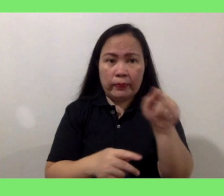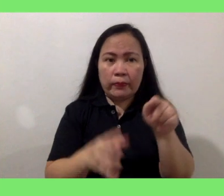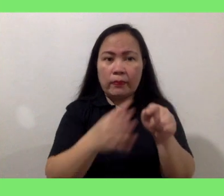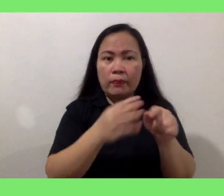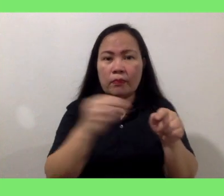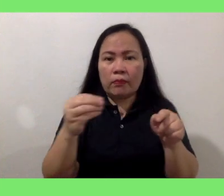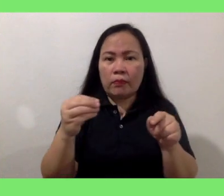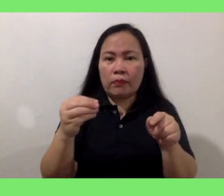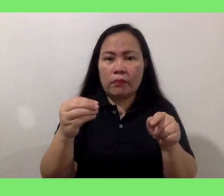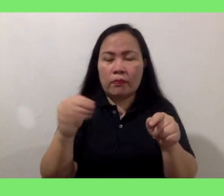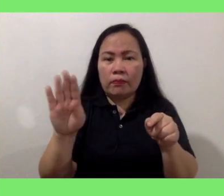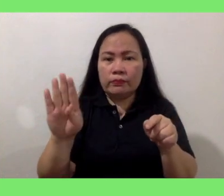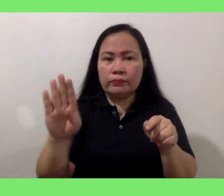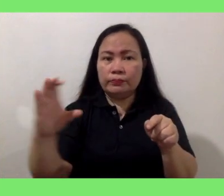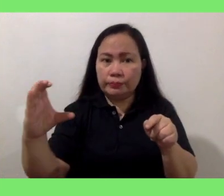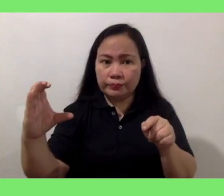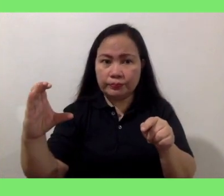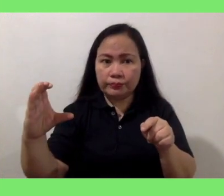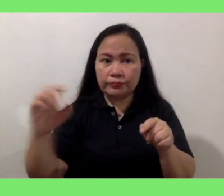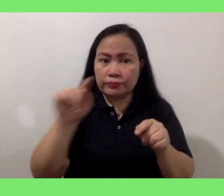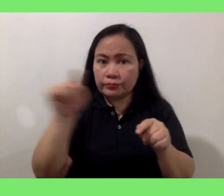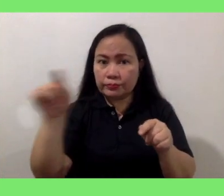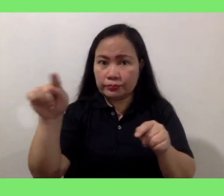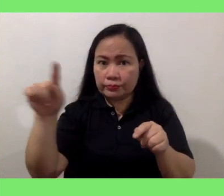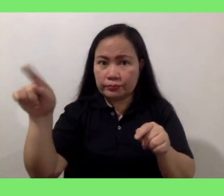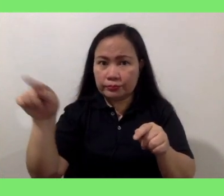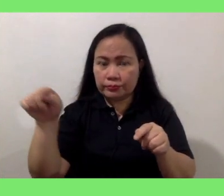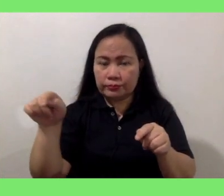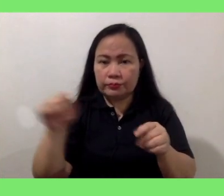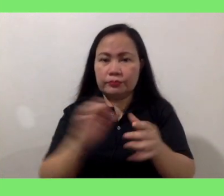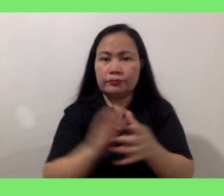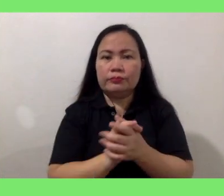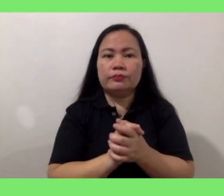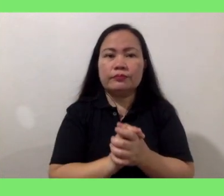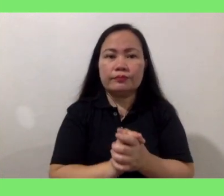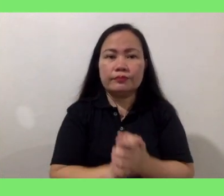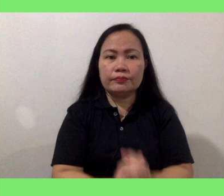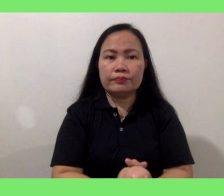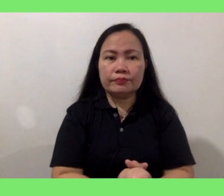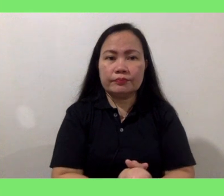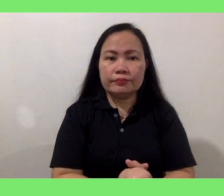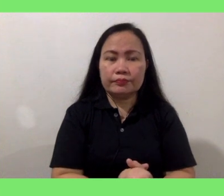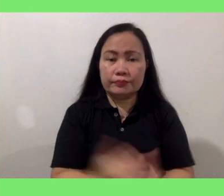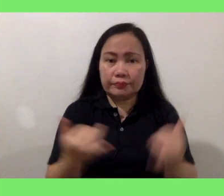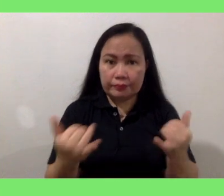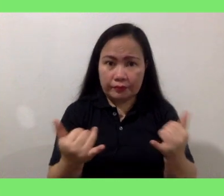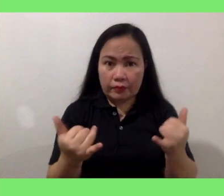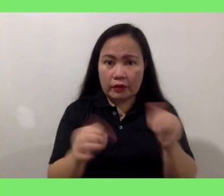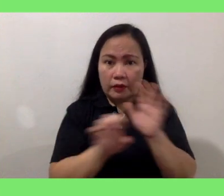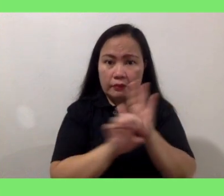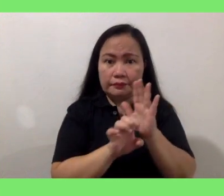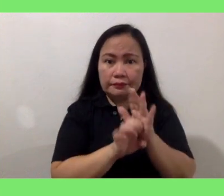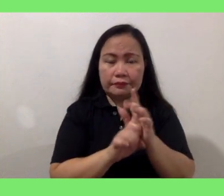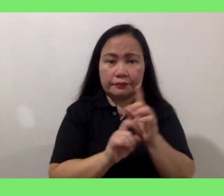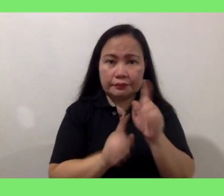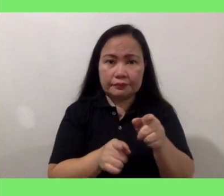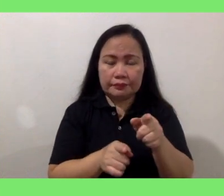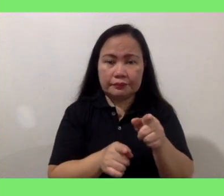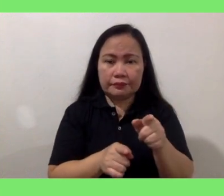So, lagi yan pair. Kaya nga po tinawag na opposite rays. So, ray BA and ray BC.